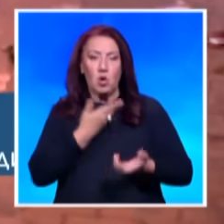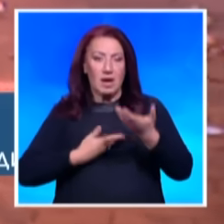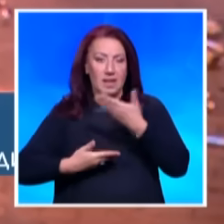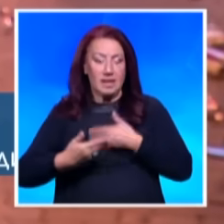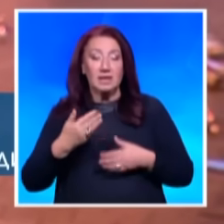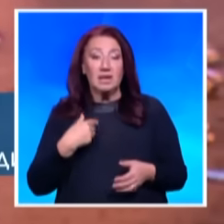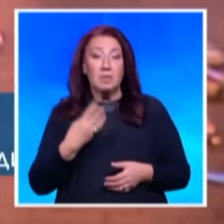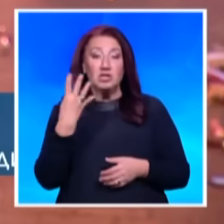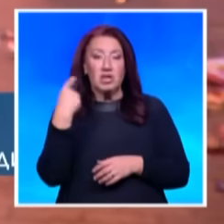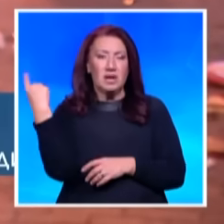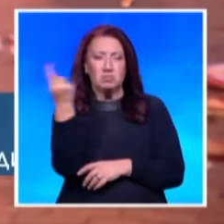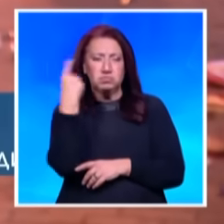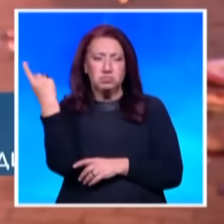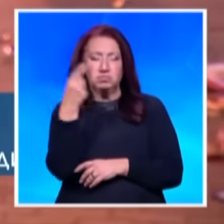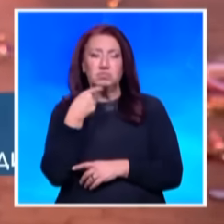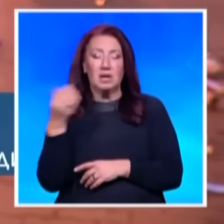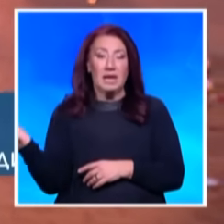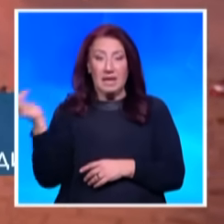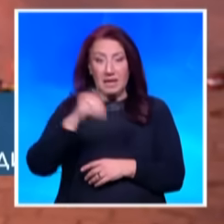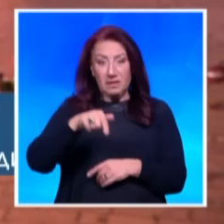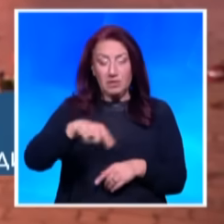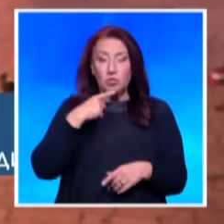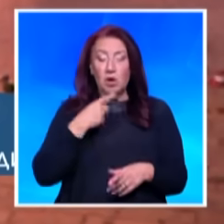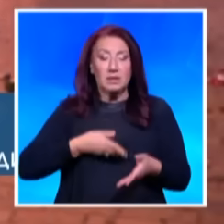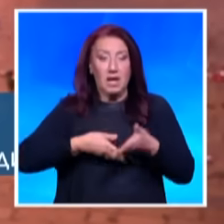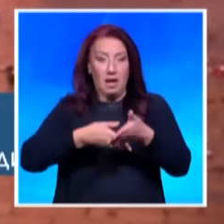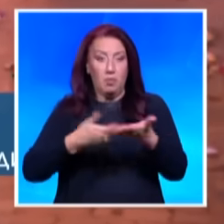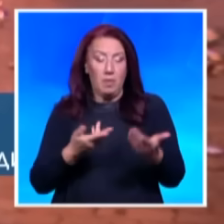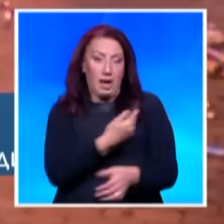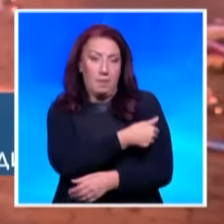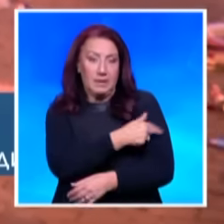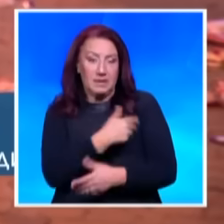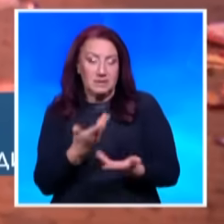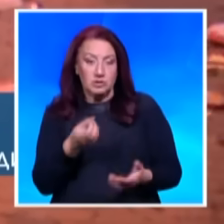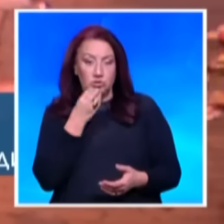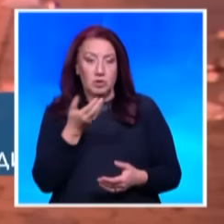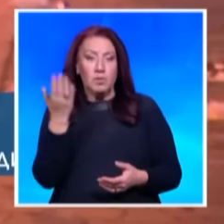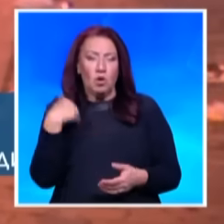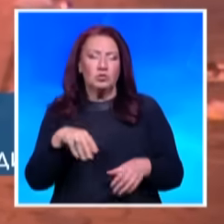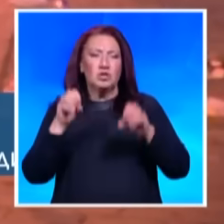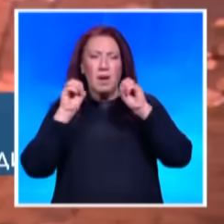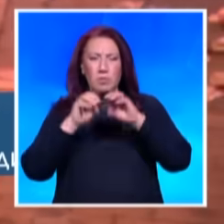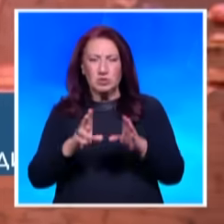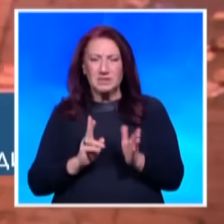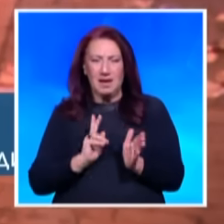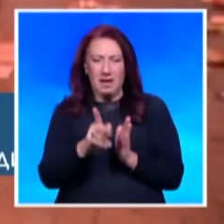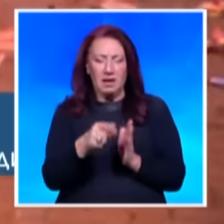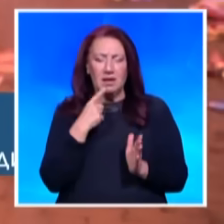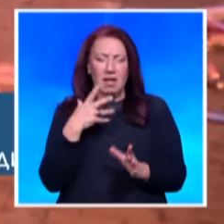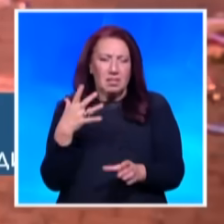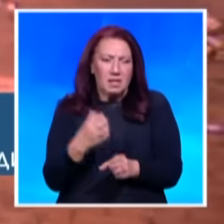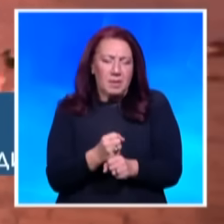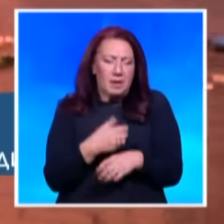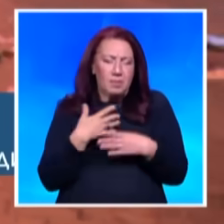за да им окажат съдействие. Знаем, че още на контролно-пропускателните пунктове полицаите са намерили много забранени предмети, ножове,